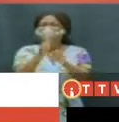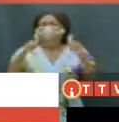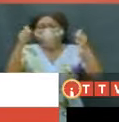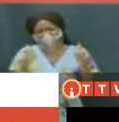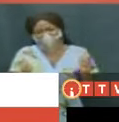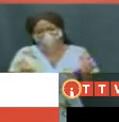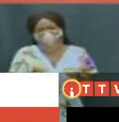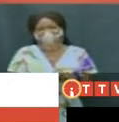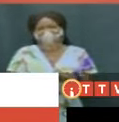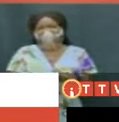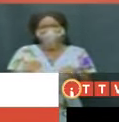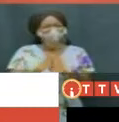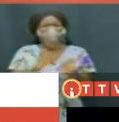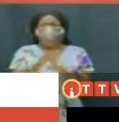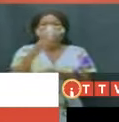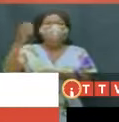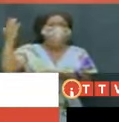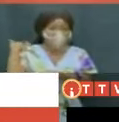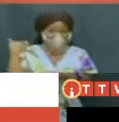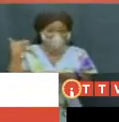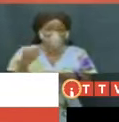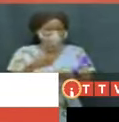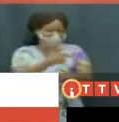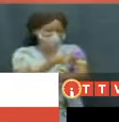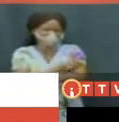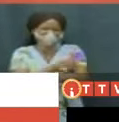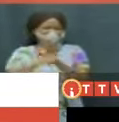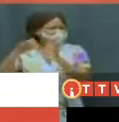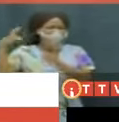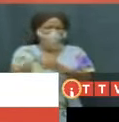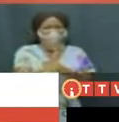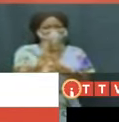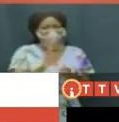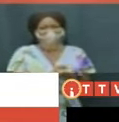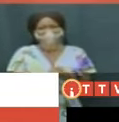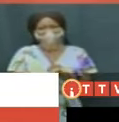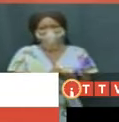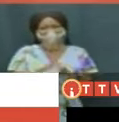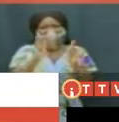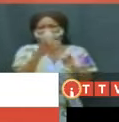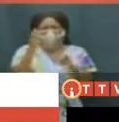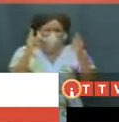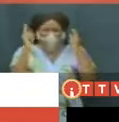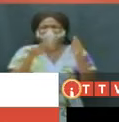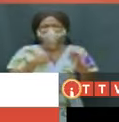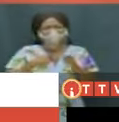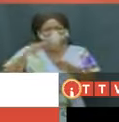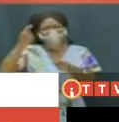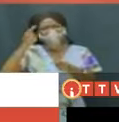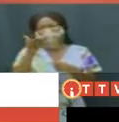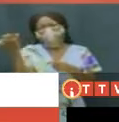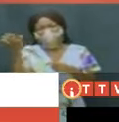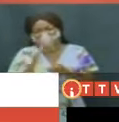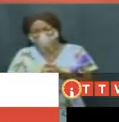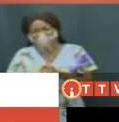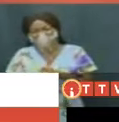kuti katemerayi siwowumiriza. Inu amene mukuona kuti ife tili ndi nzeru zina zapadera zonena kuti